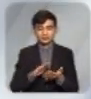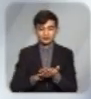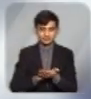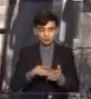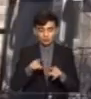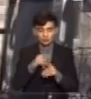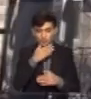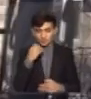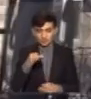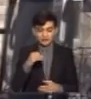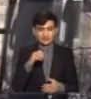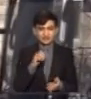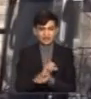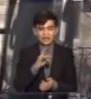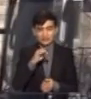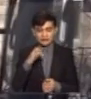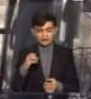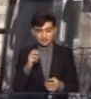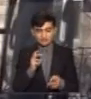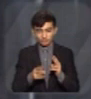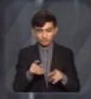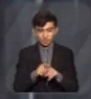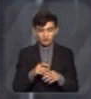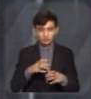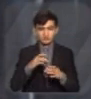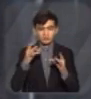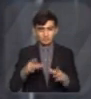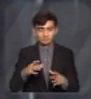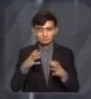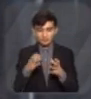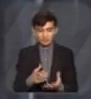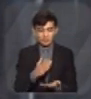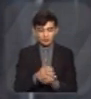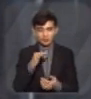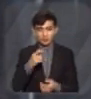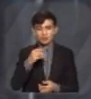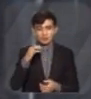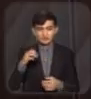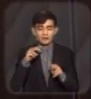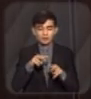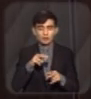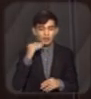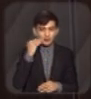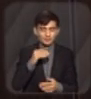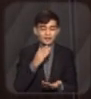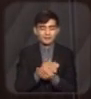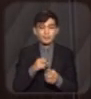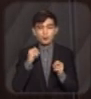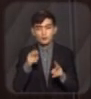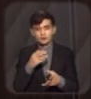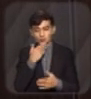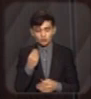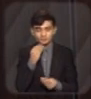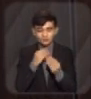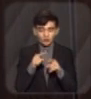рис вывален в ведро из-под акриловой краски. Это видео мы показали специалистам городского департамента контроля качества и безопасности товаров и